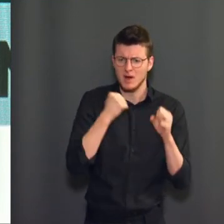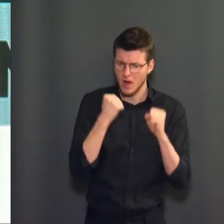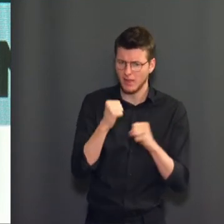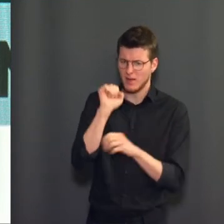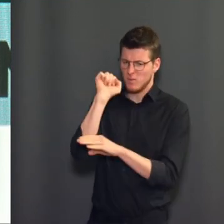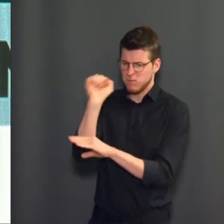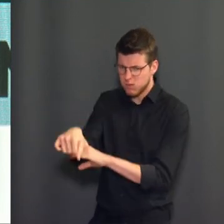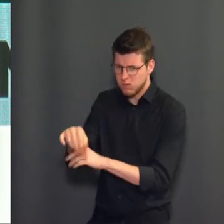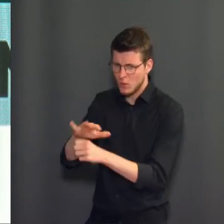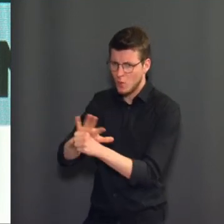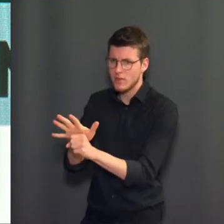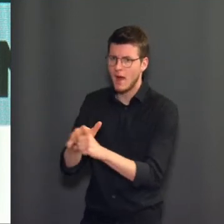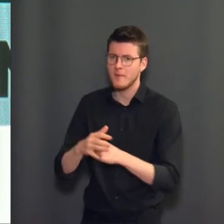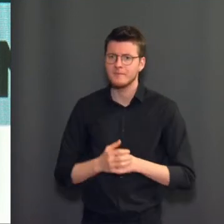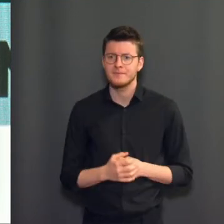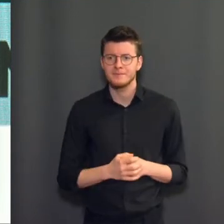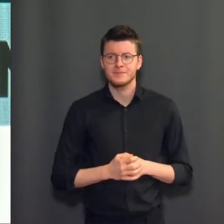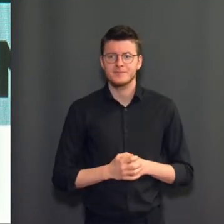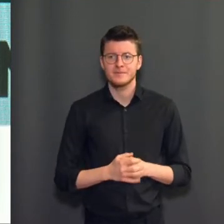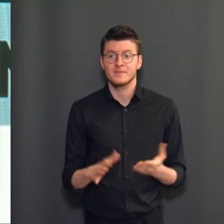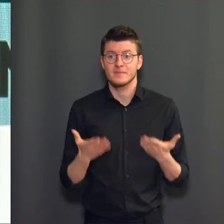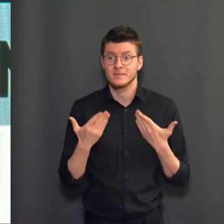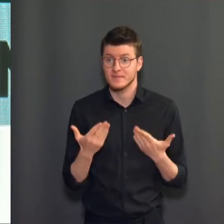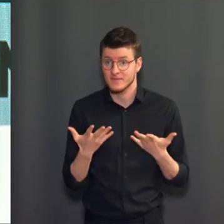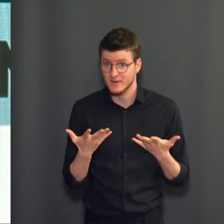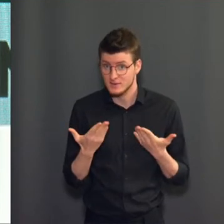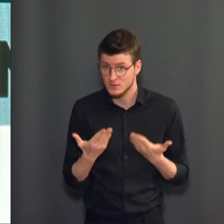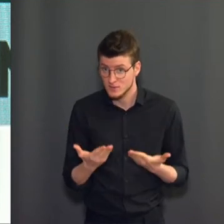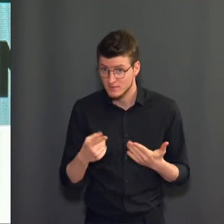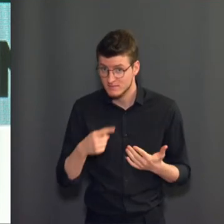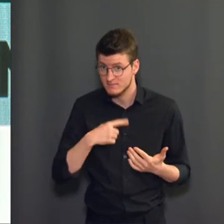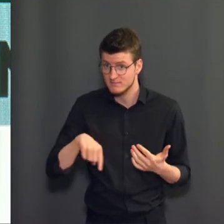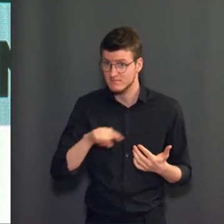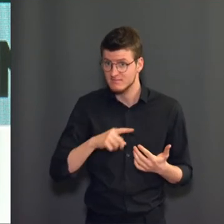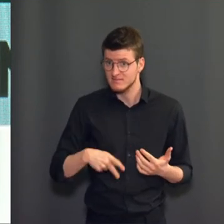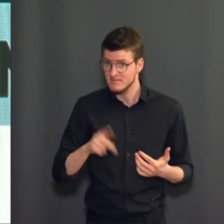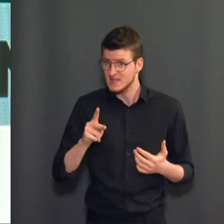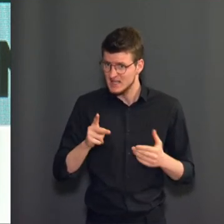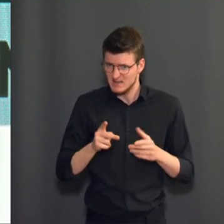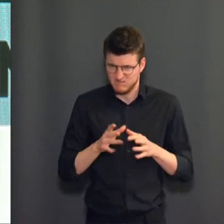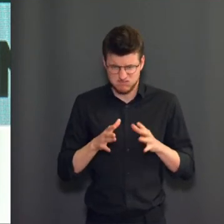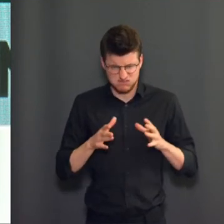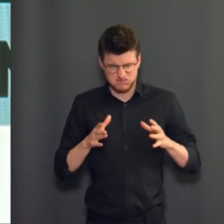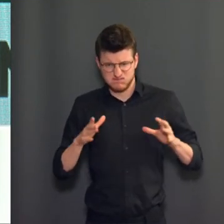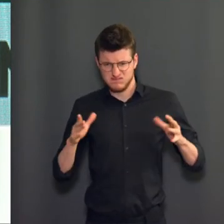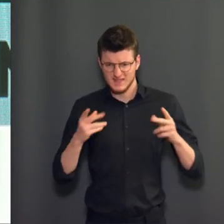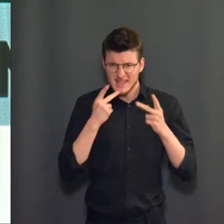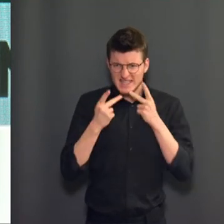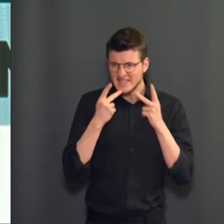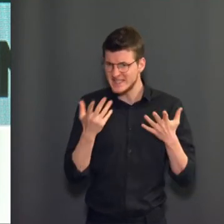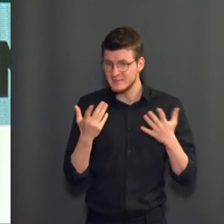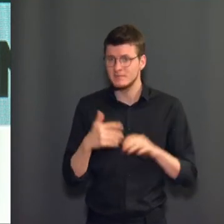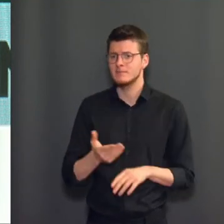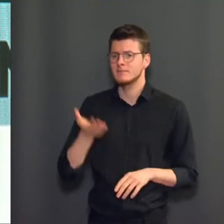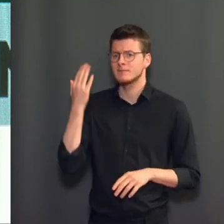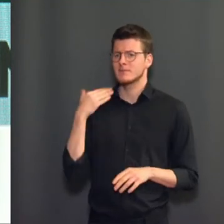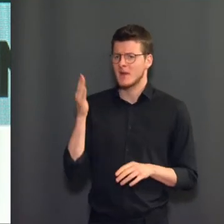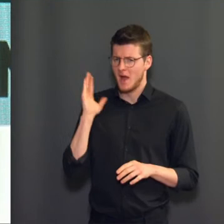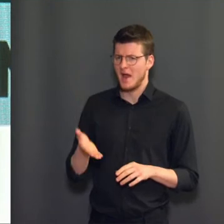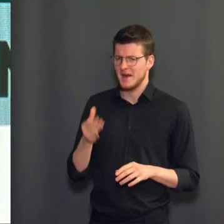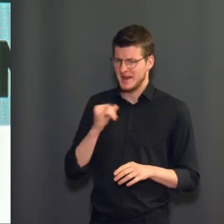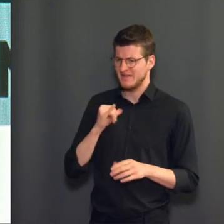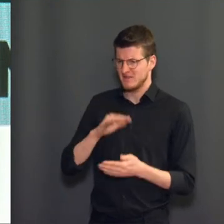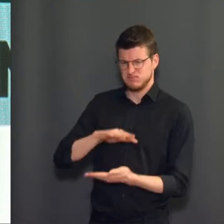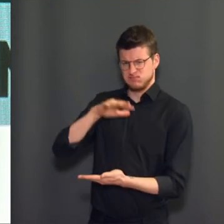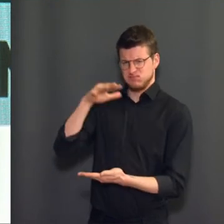Daarom versterken we, naast de hoge capaciteit van de klassieke PCR-testen, onze verdediging tegen